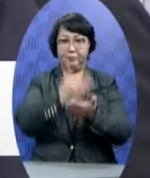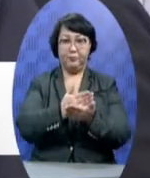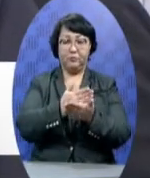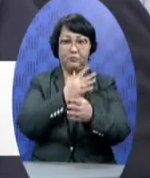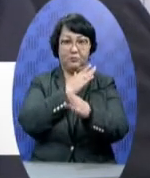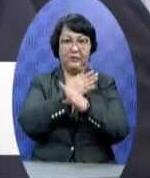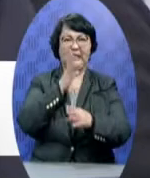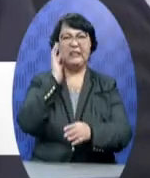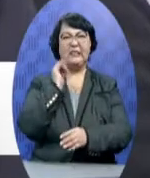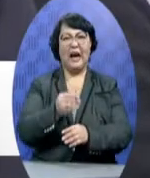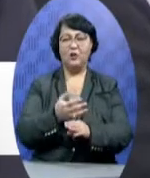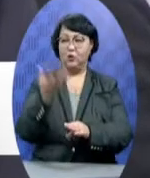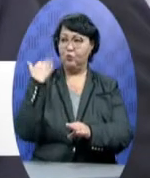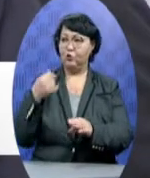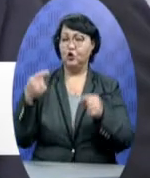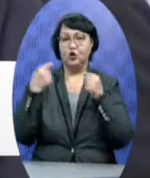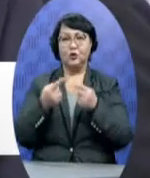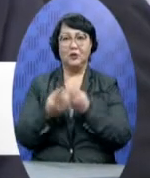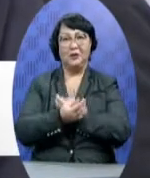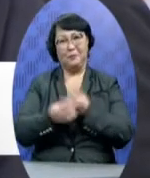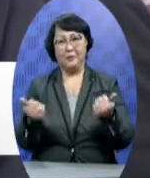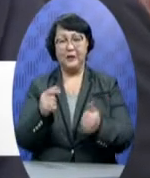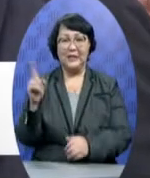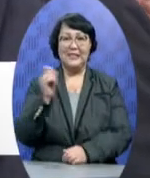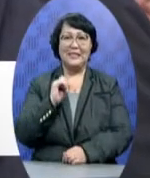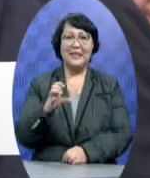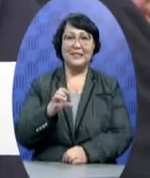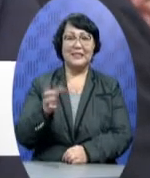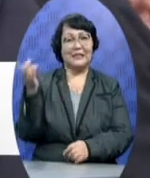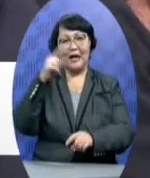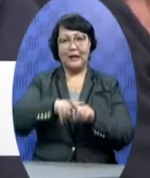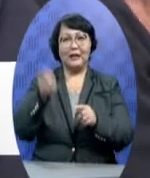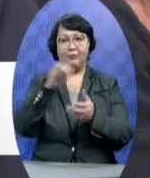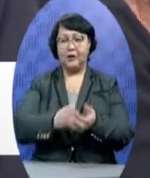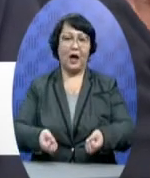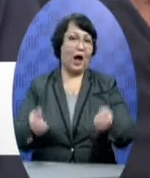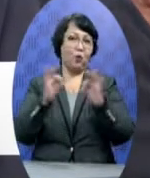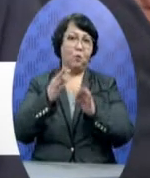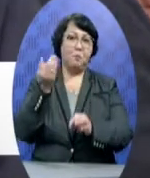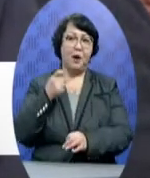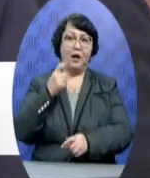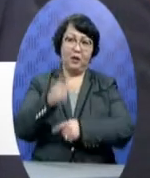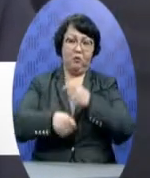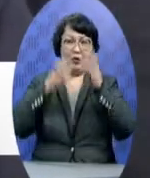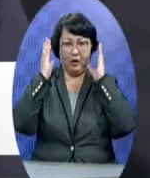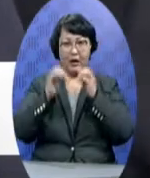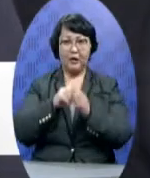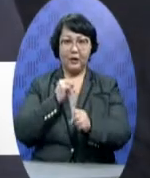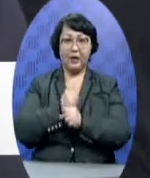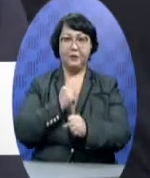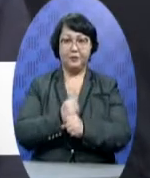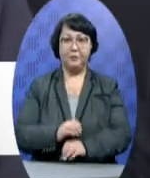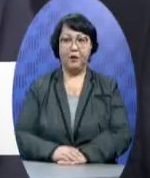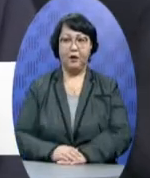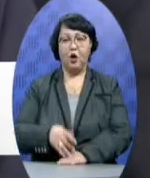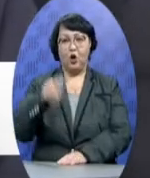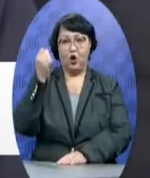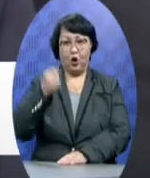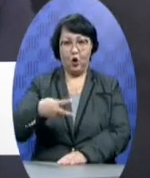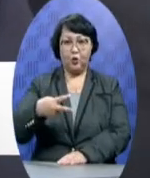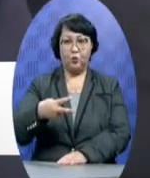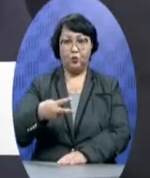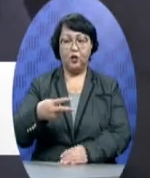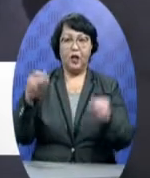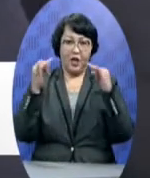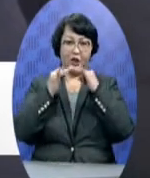одоо зөрчлүүдийг хэрхэн яаж засаж гаргахгүй баха алдаа тодорхой гаргахгүй баха гэдэг тал дээр илүү анхаарч төвлөрч ажиллаж байгаа. За хоёрдугаарт нь одоо